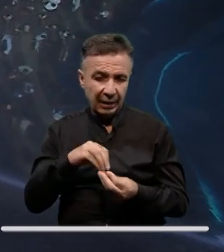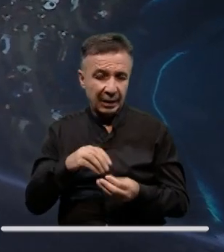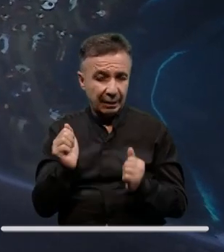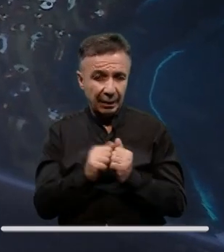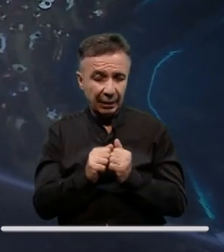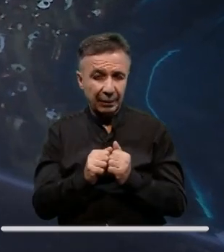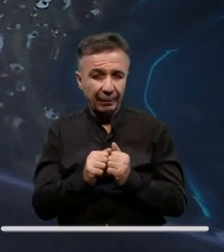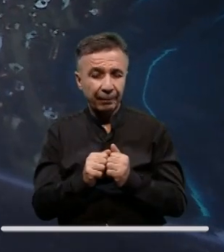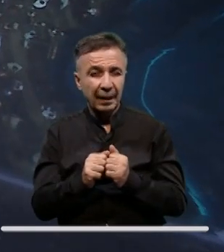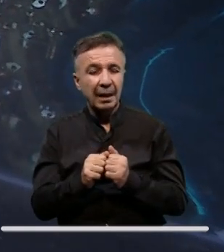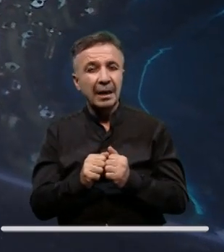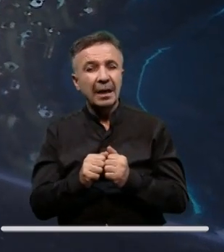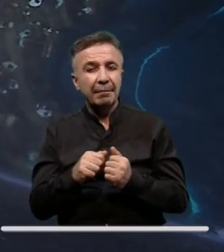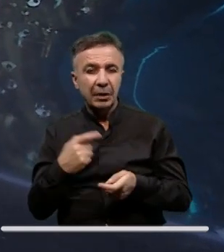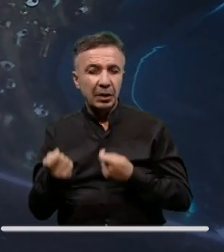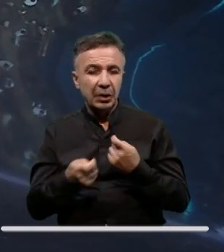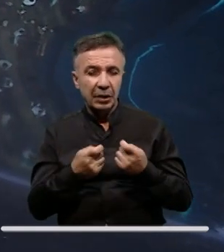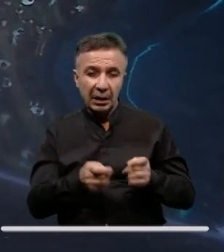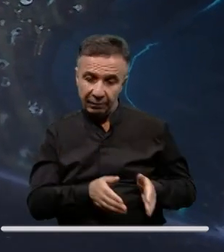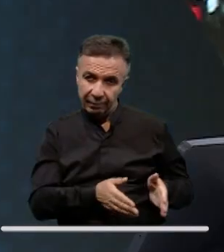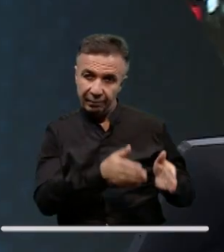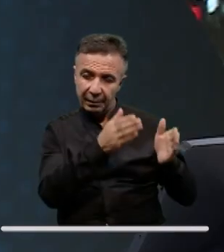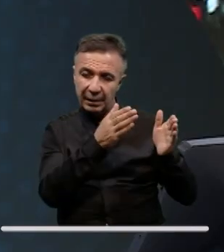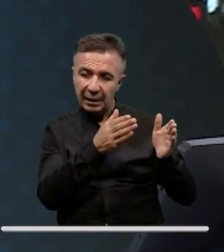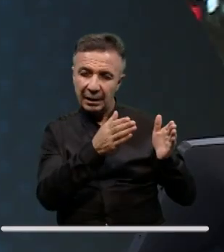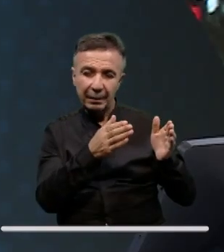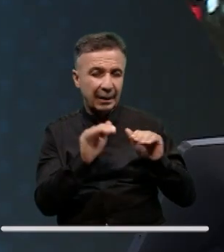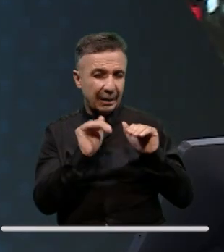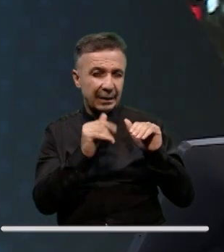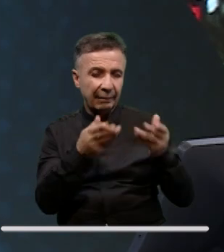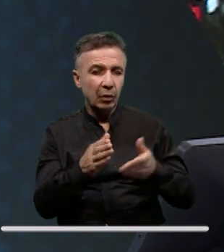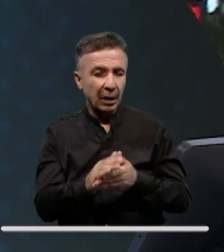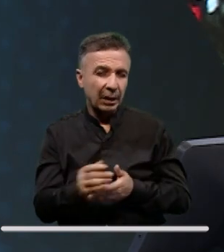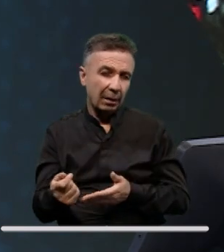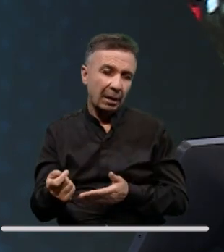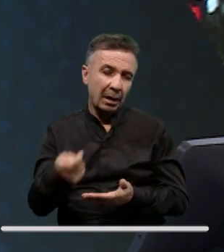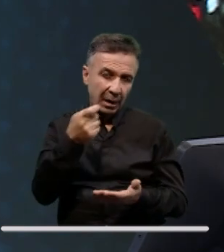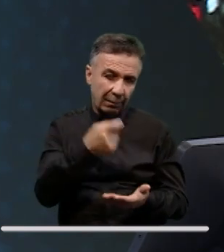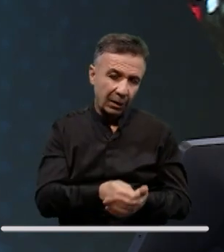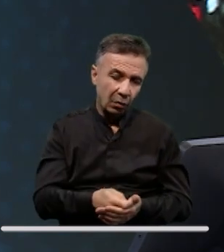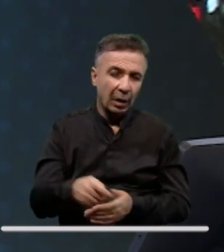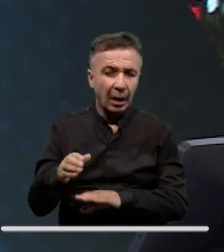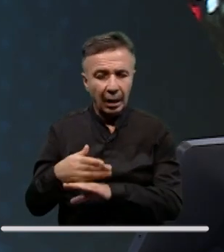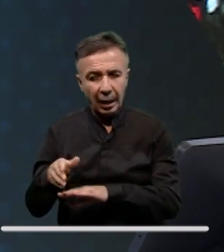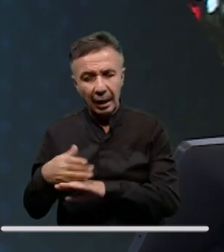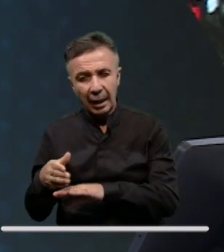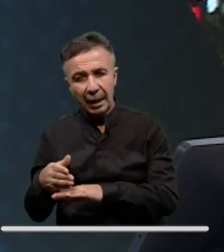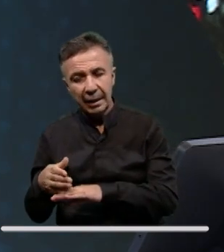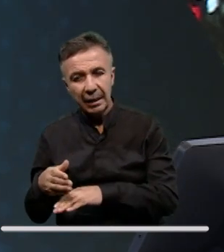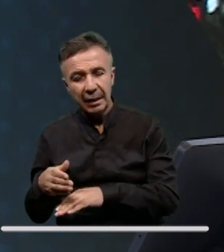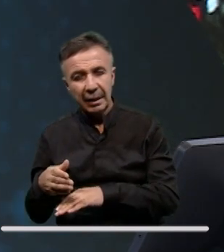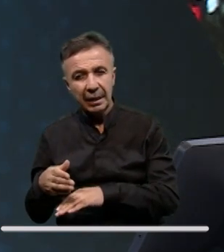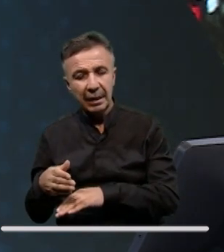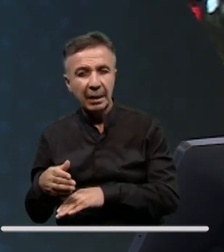inşaat firmalarının vermiş olduğu bir takım destekler var işte şu kadar peşinat kalanını da şu kadar ayda şu kadar vade